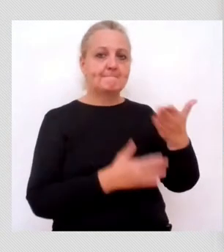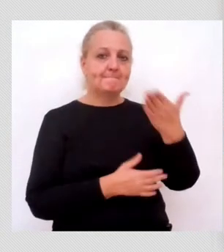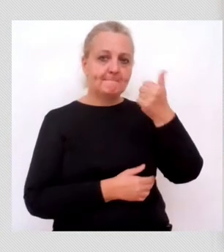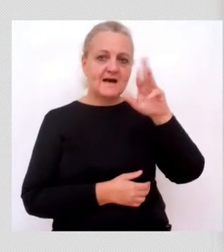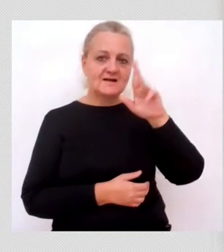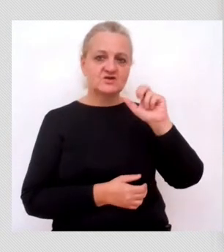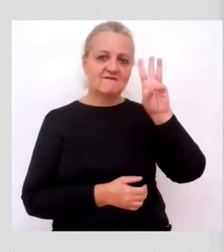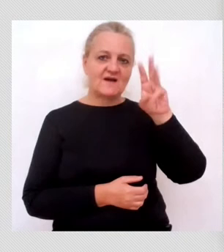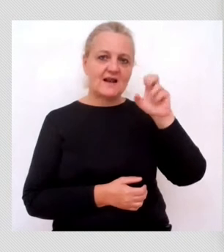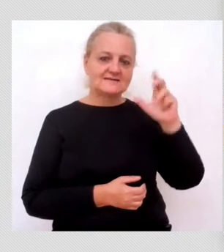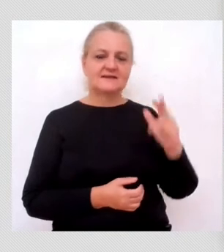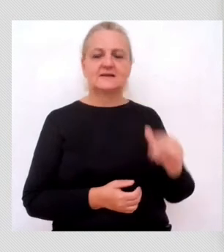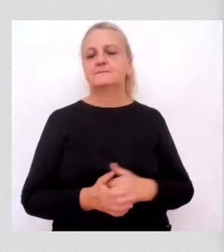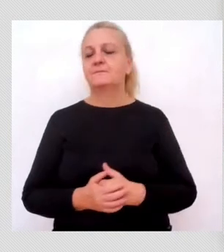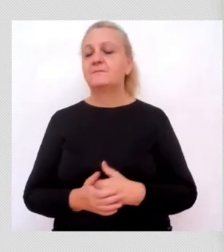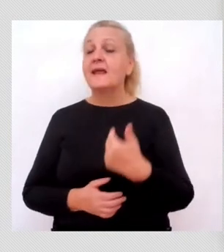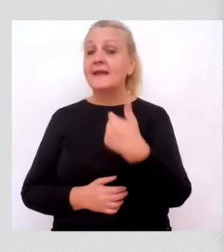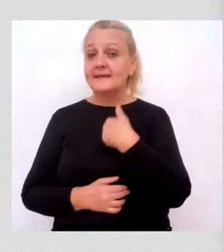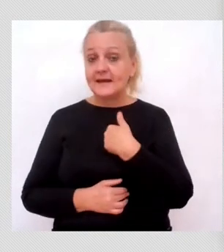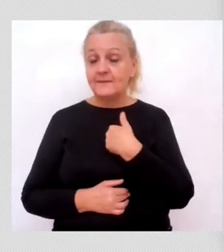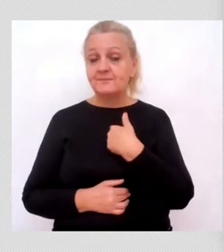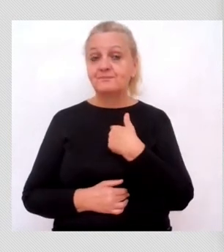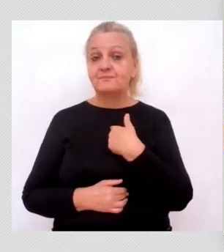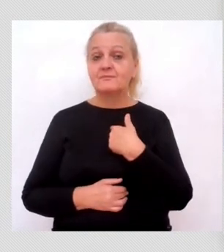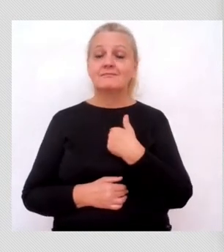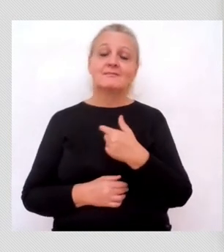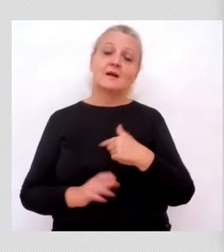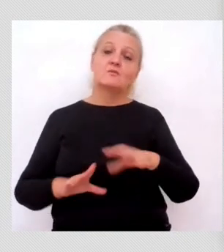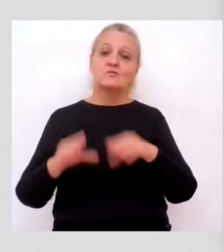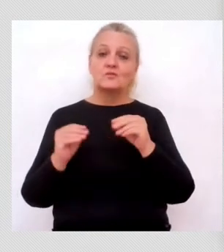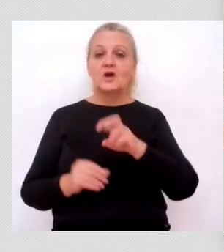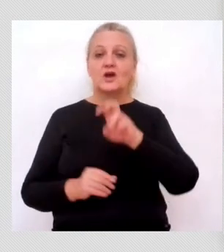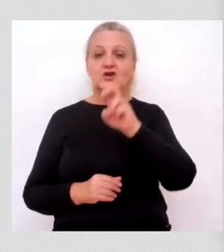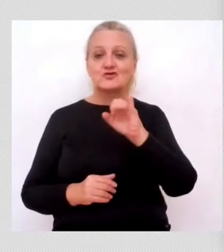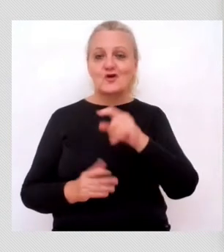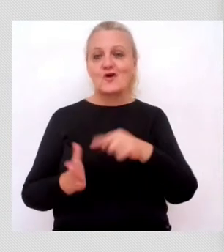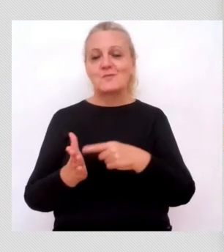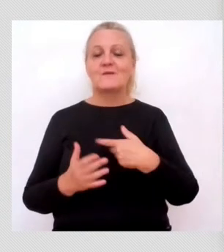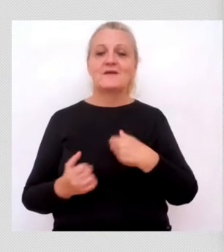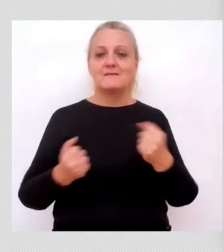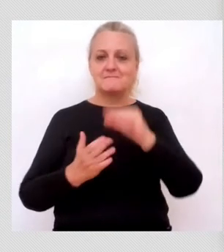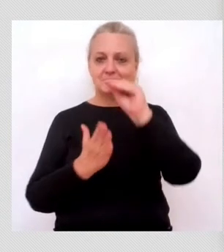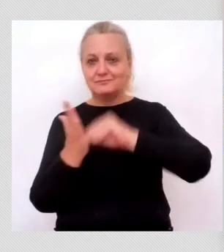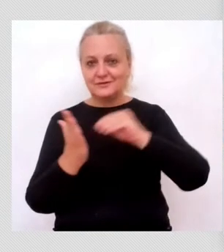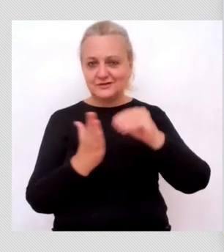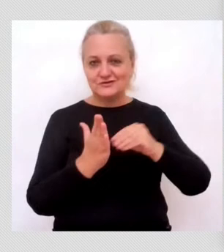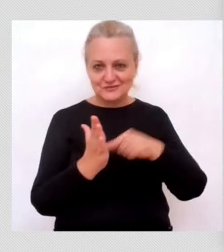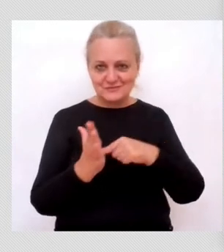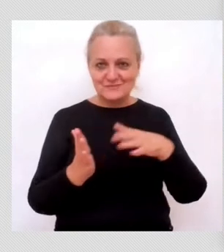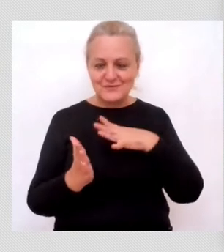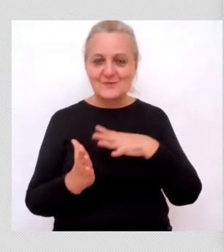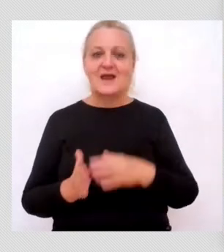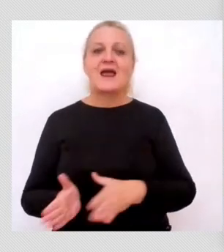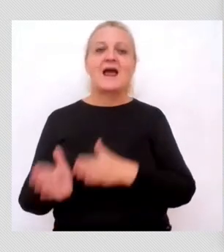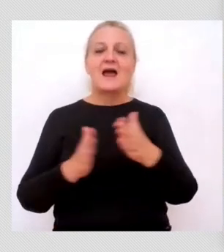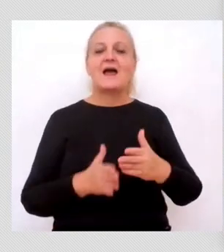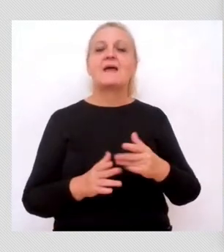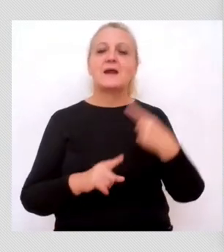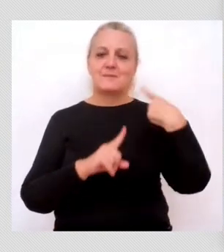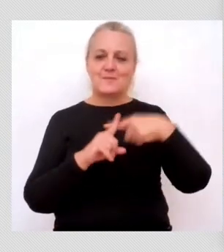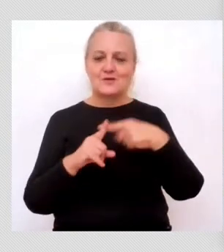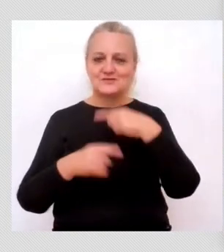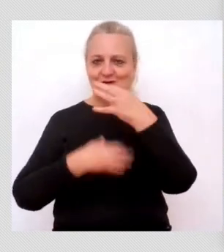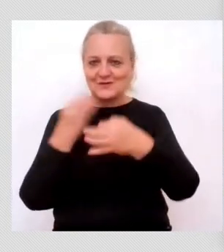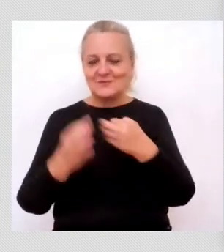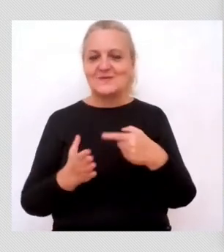Walecki. Tak, więc ja, tak jak Hitchcock, najpierw stworzyłem pewne napięcie tym papierem, ale teraz obiecuję przejść do tej części optymistycznej.